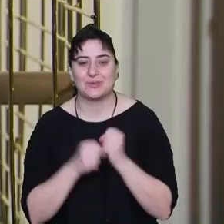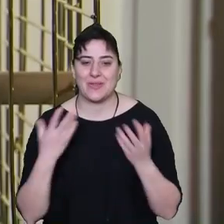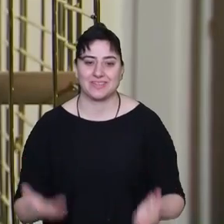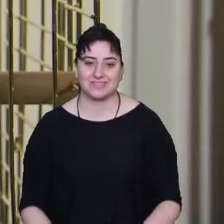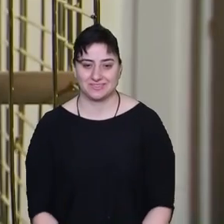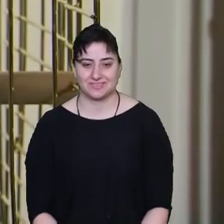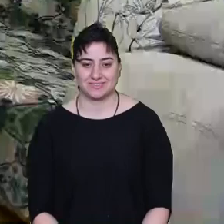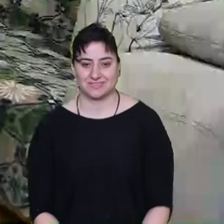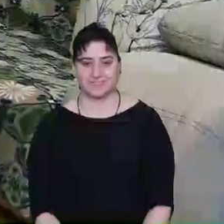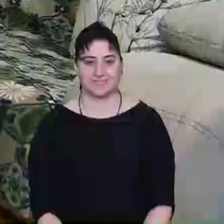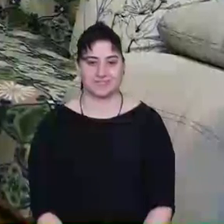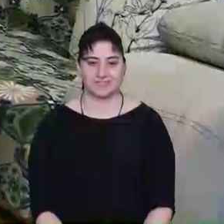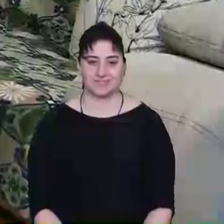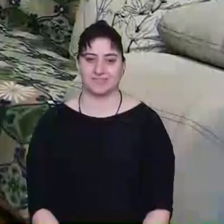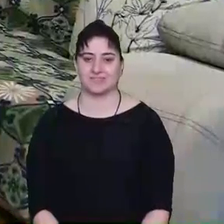Günaydın.